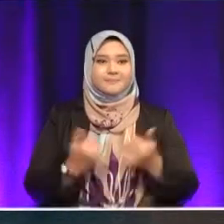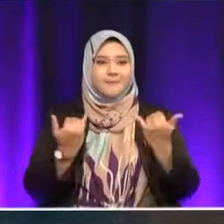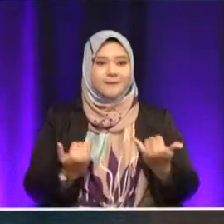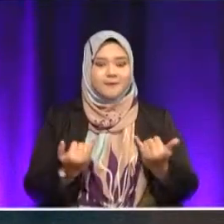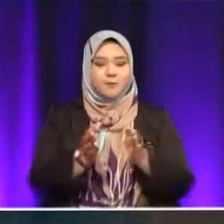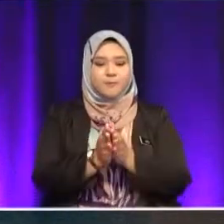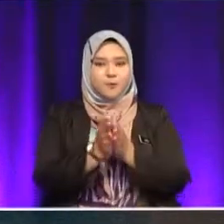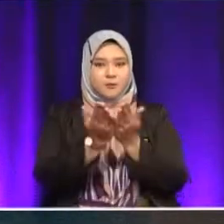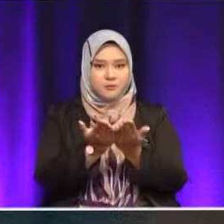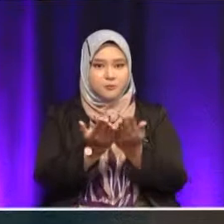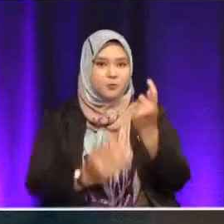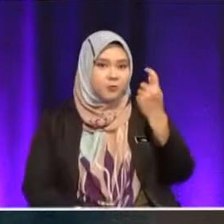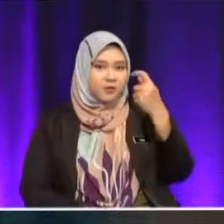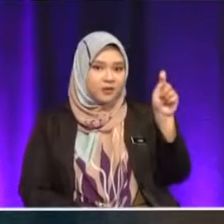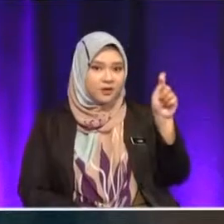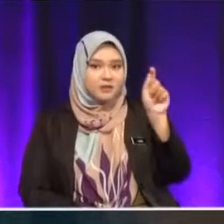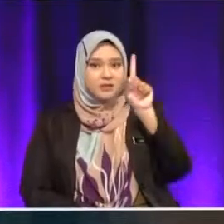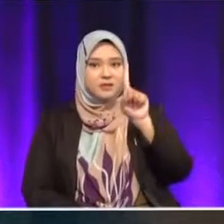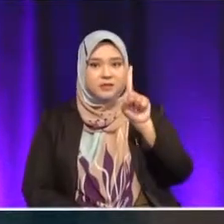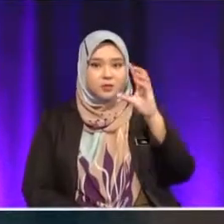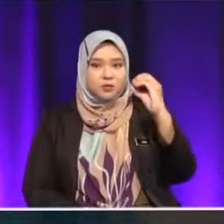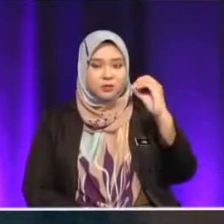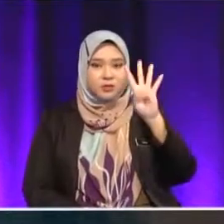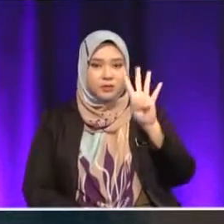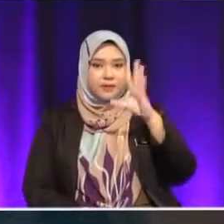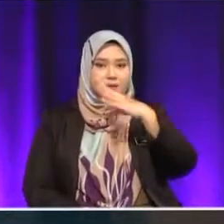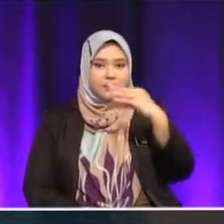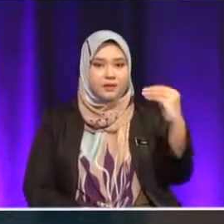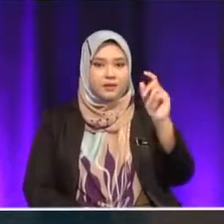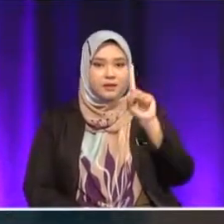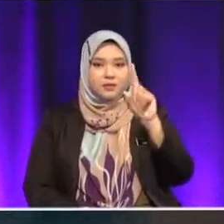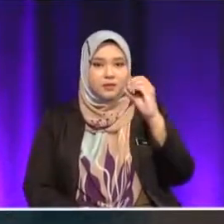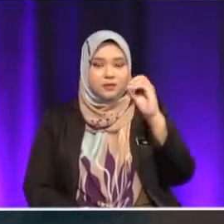halaman 104 105 semua